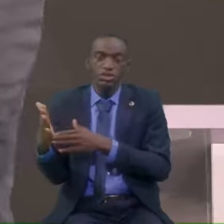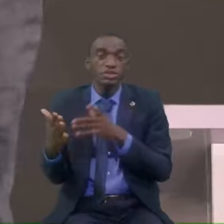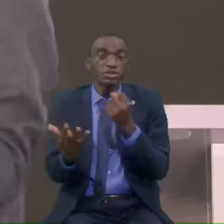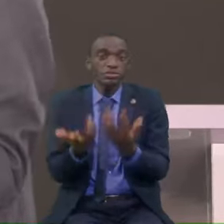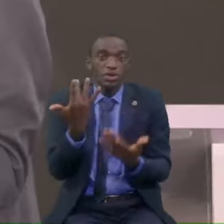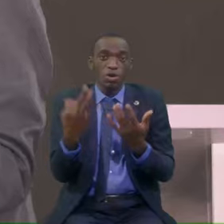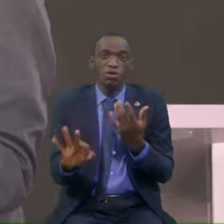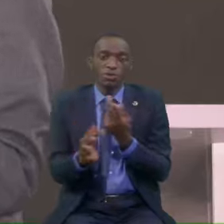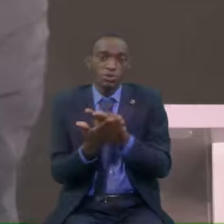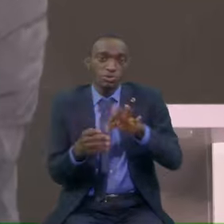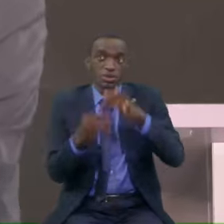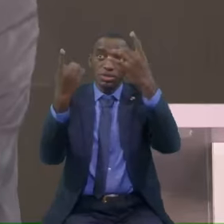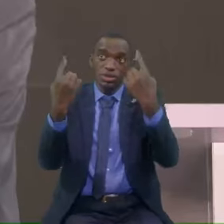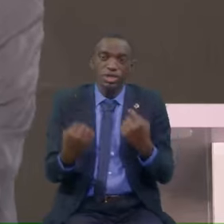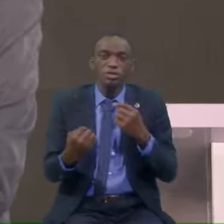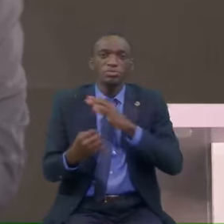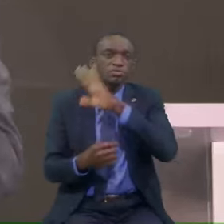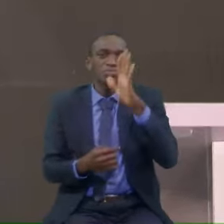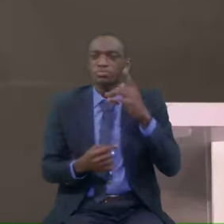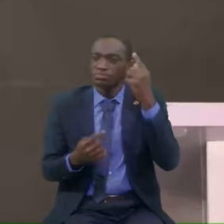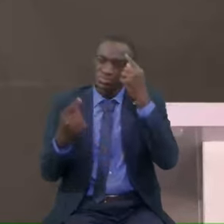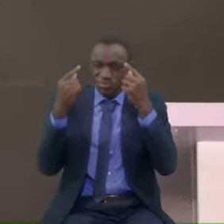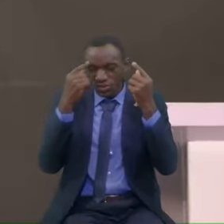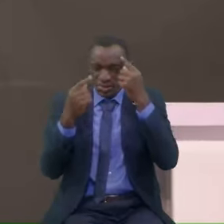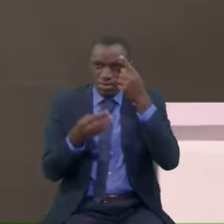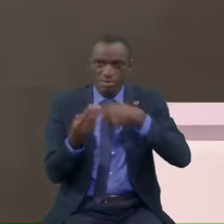Même les pensées de reprendre les filets,